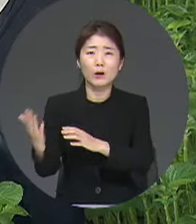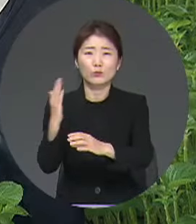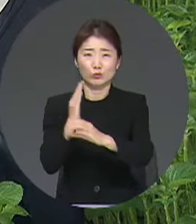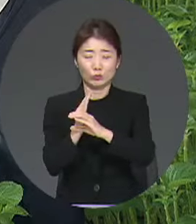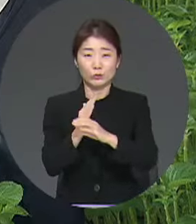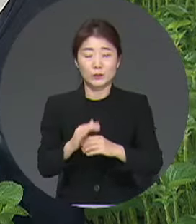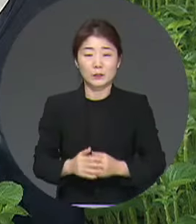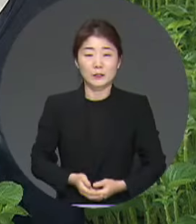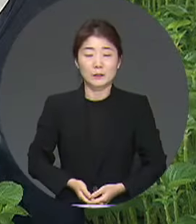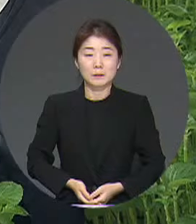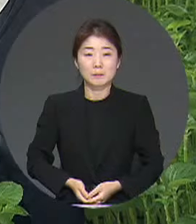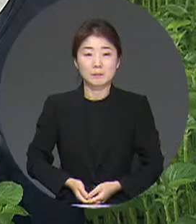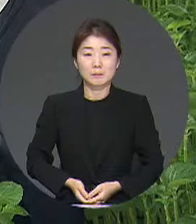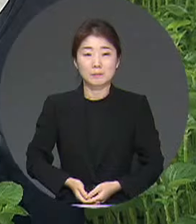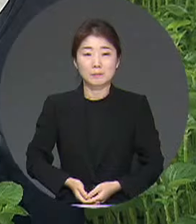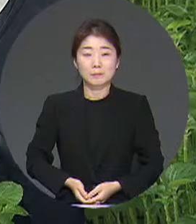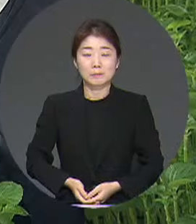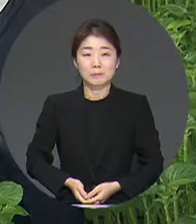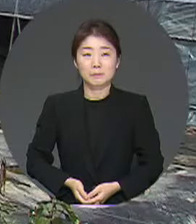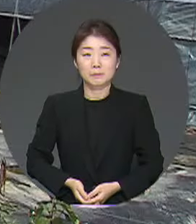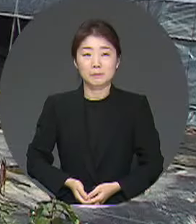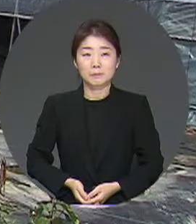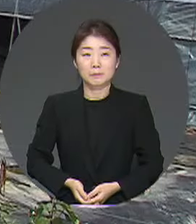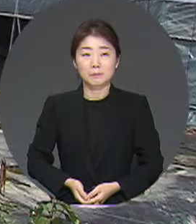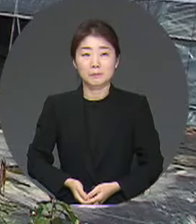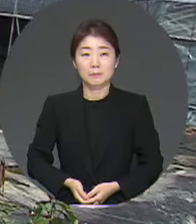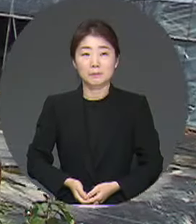있습니다. 이재경 기자입니다.